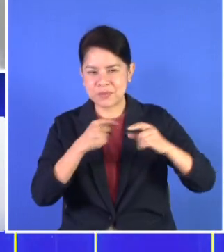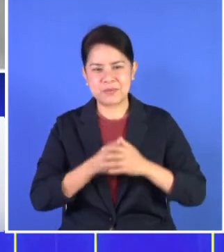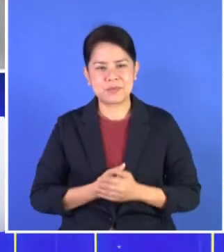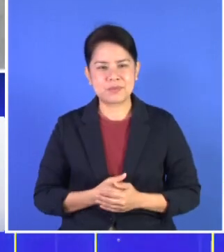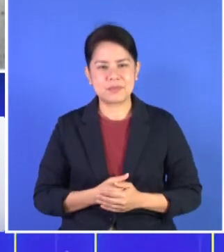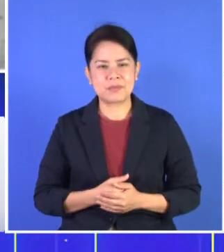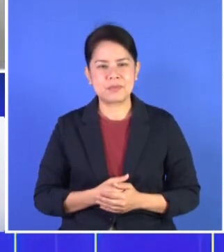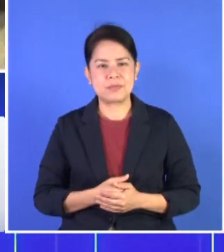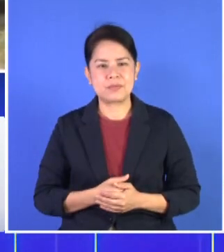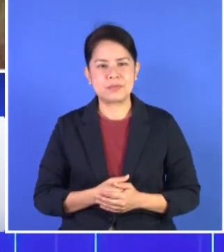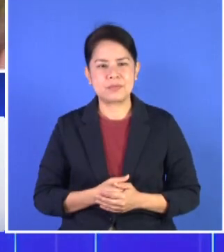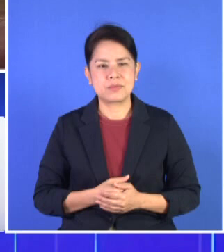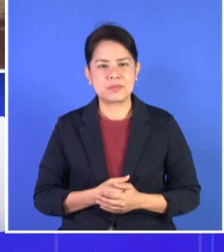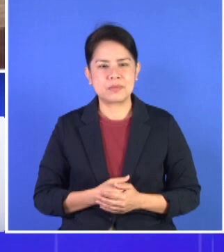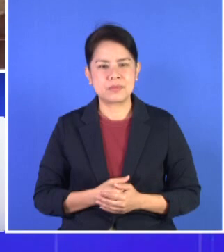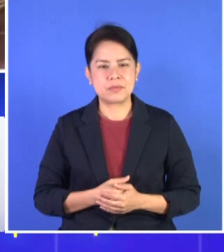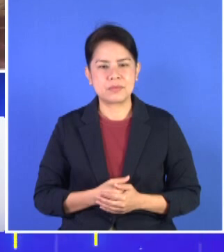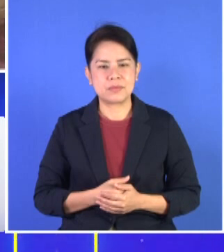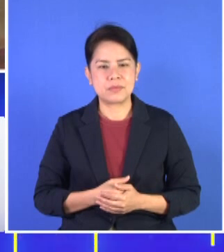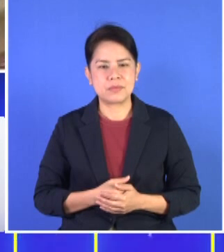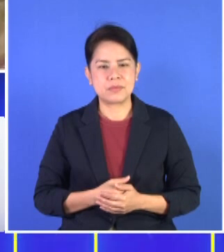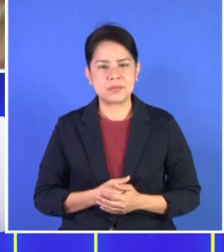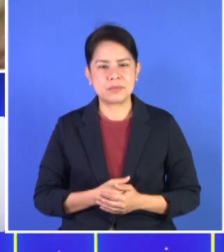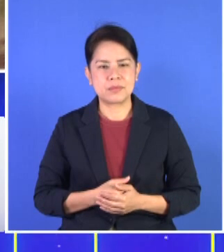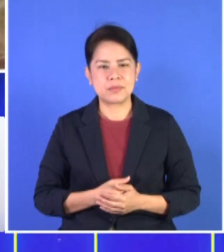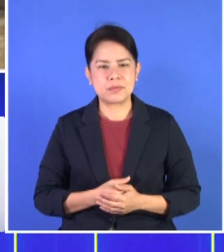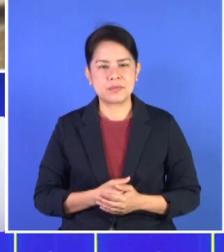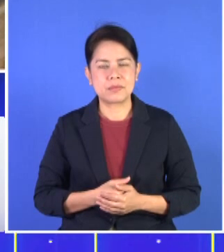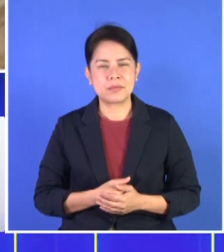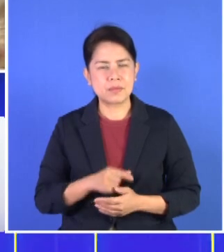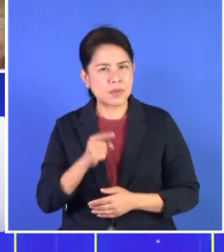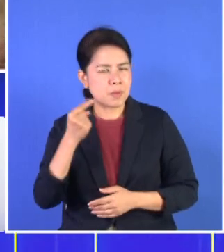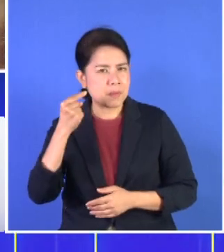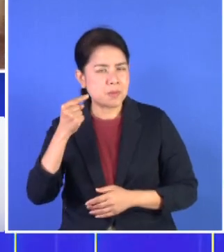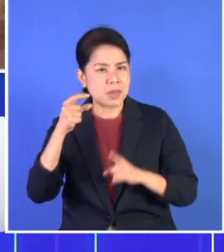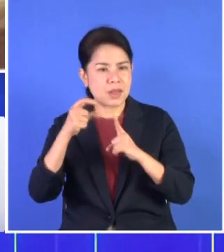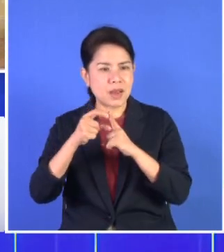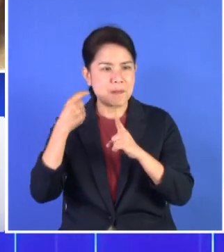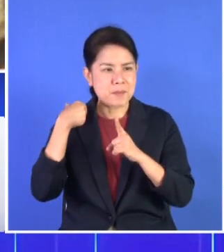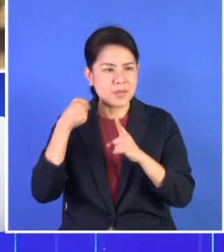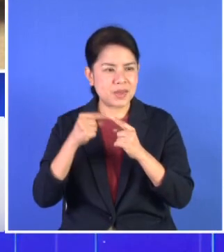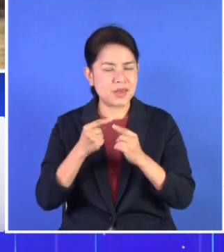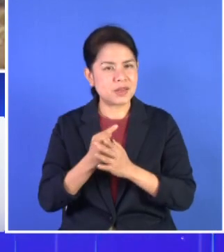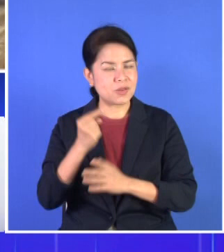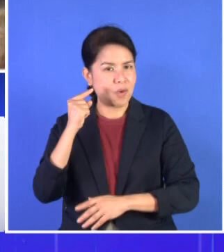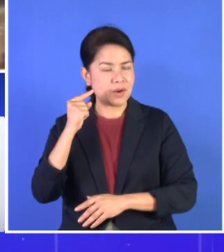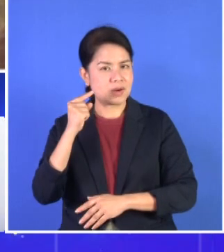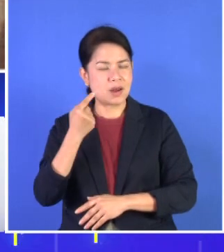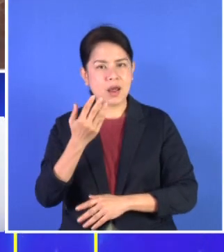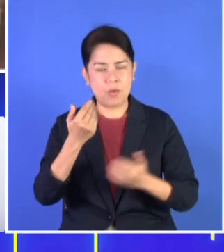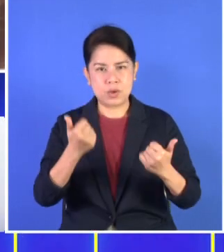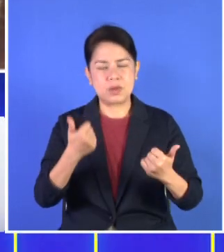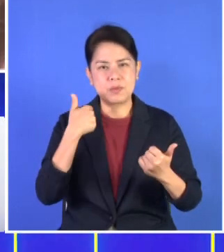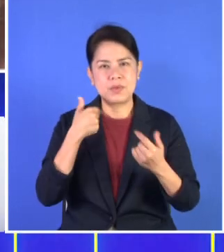วันรู้เวลารู้สถานที่ด้วยค่ะเออเนี่ยเคยได้ยินคำนี้มั้ยมีมีบ้านเลขที่ด้วยนะได้ๆๆวันนี้วันรตเตอรี่